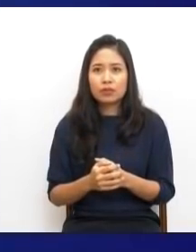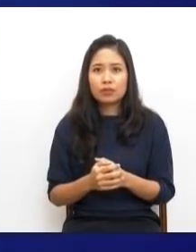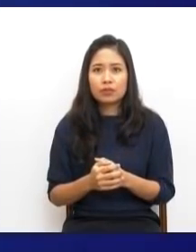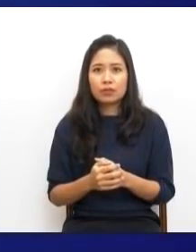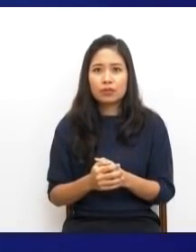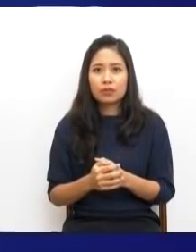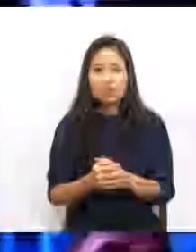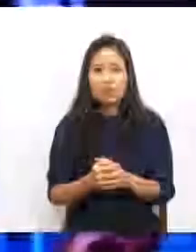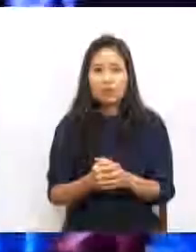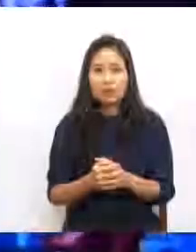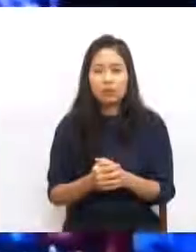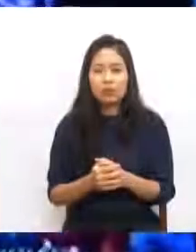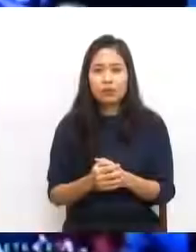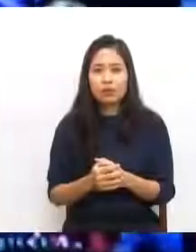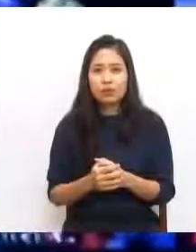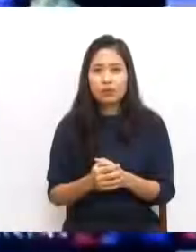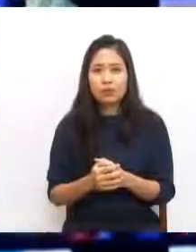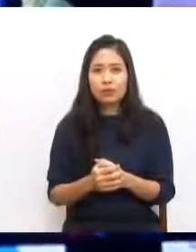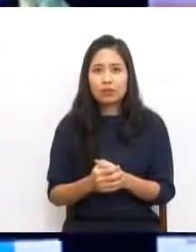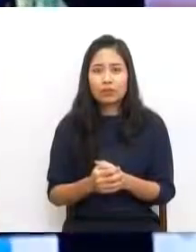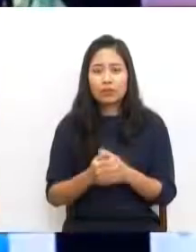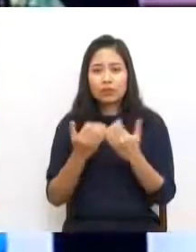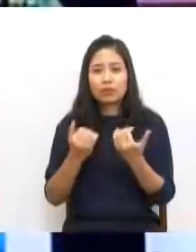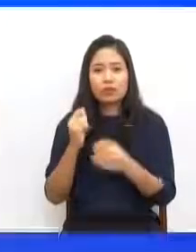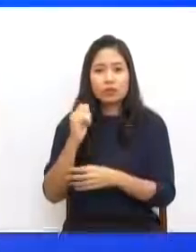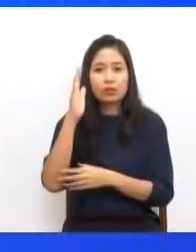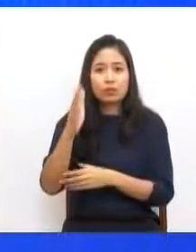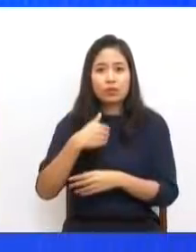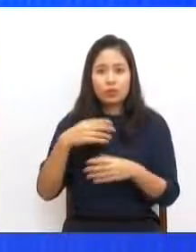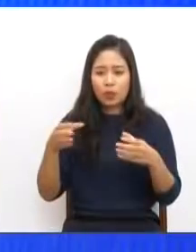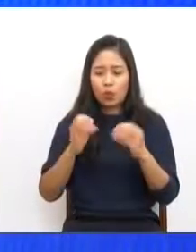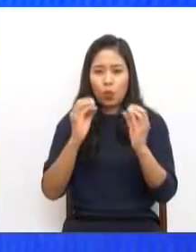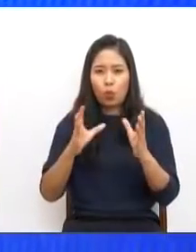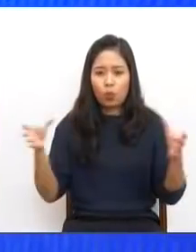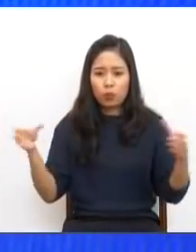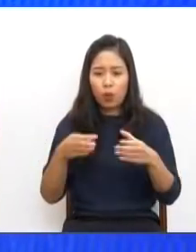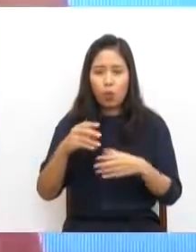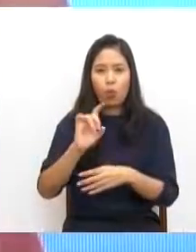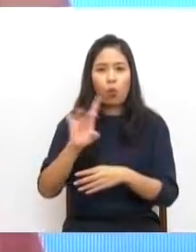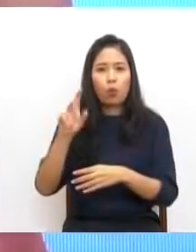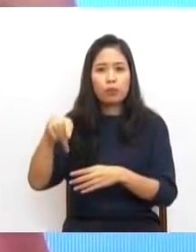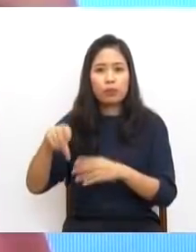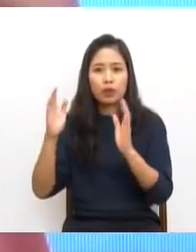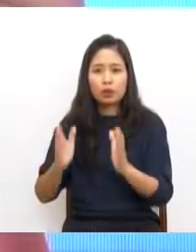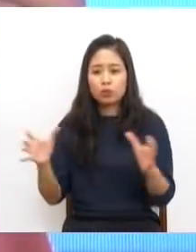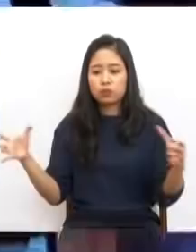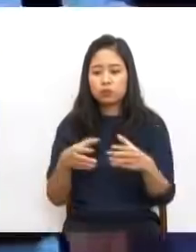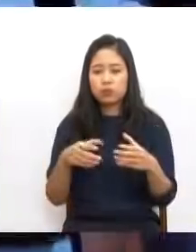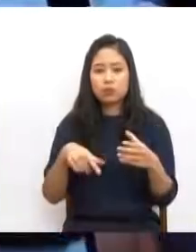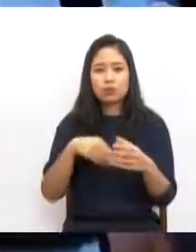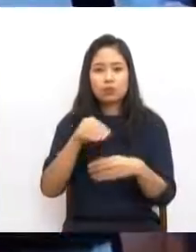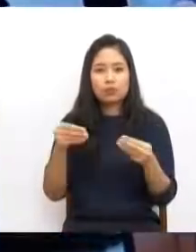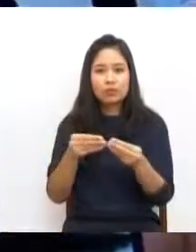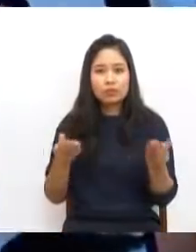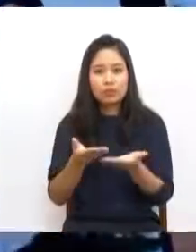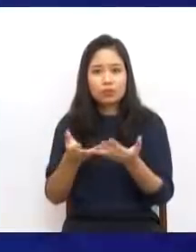คือ ต้องขอขอบคุณคุณครูกว่า500ท่านที่มารวมพลังเรียนรู้และแบ่งปันไอเดียรวมกันสร้างแรงบันดาลใจ